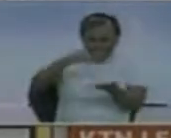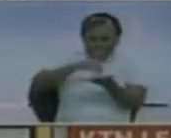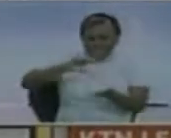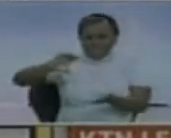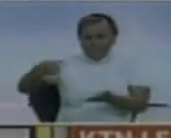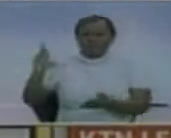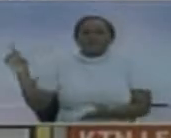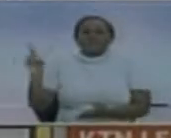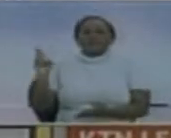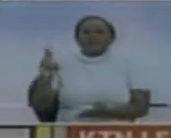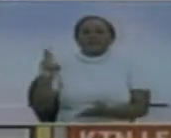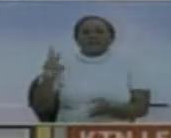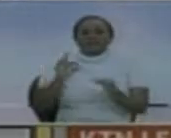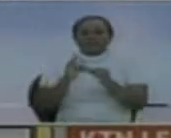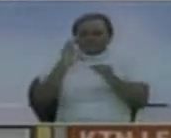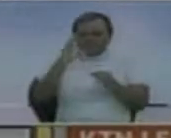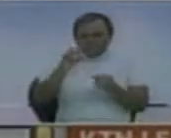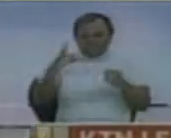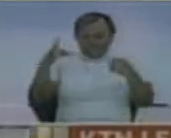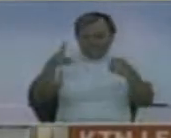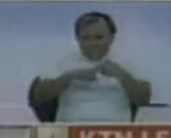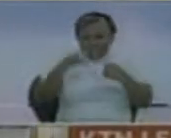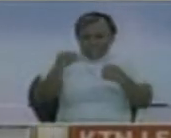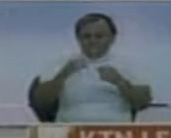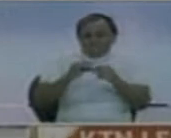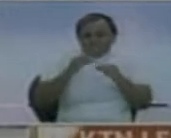Republika, umbali wa takriban kilomita 70.